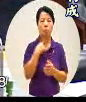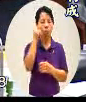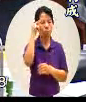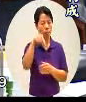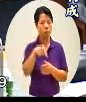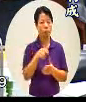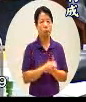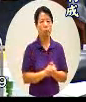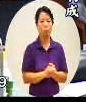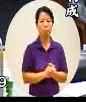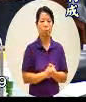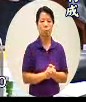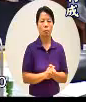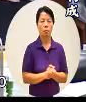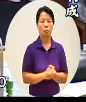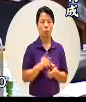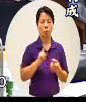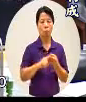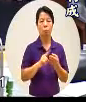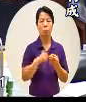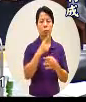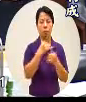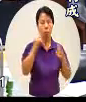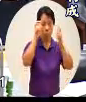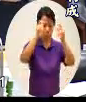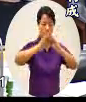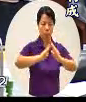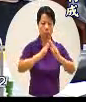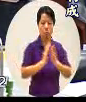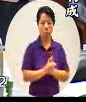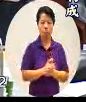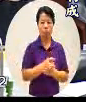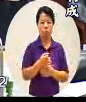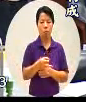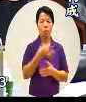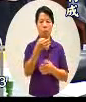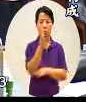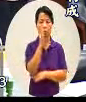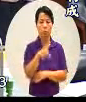想讲吼，无唔对，咱高雄市的财政